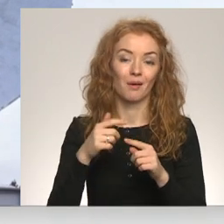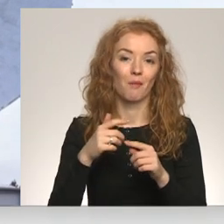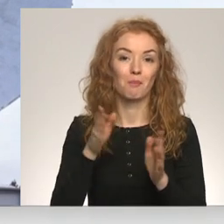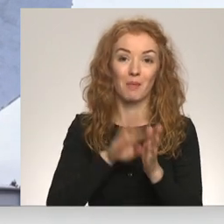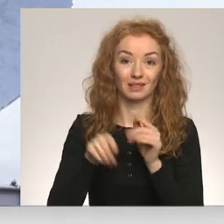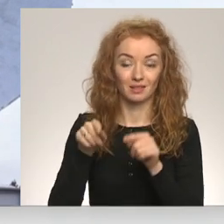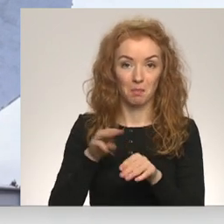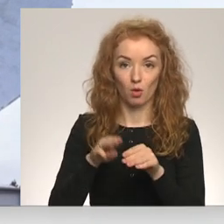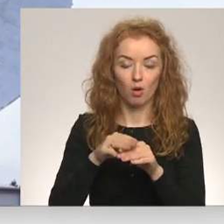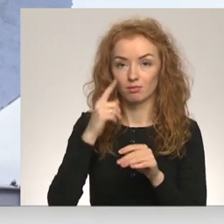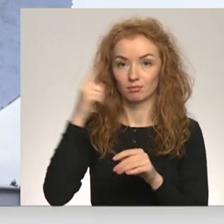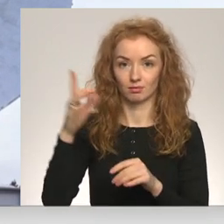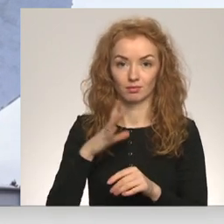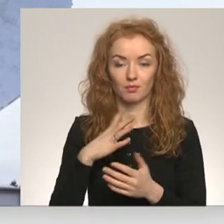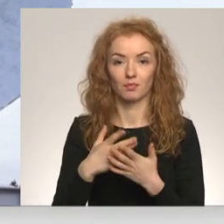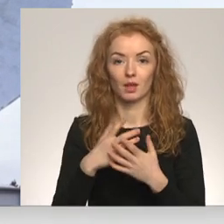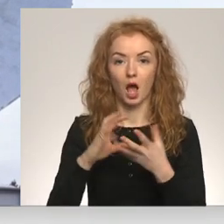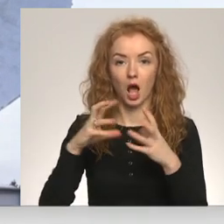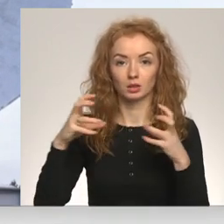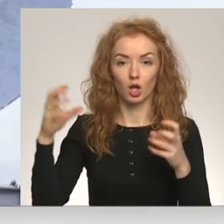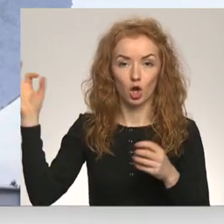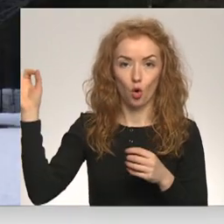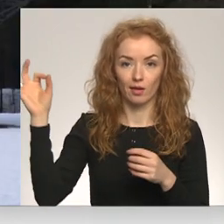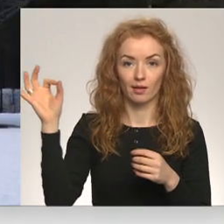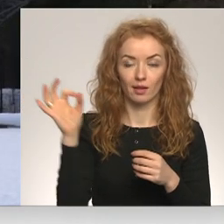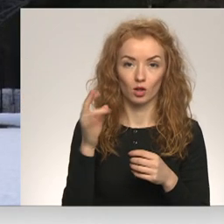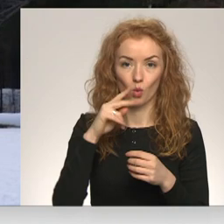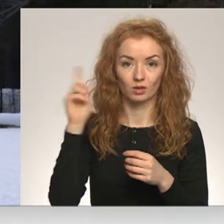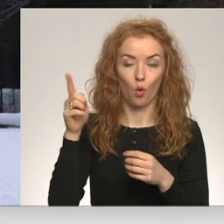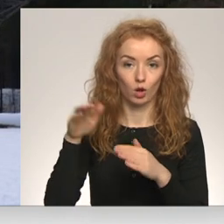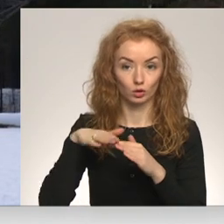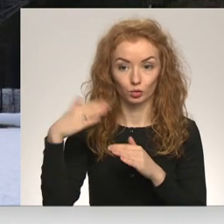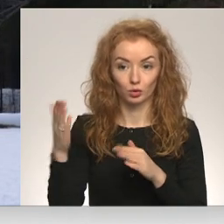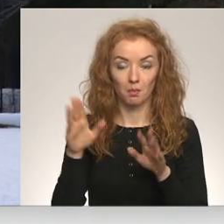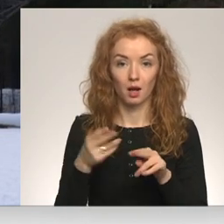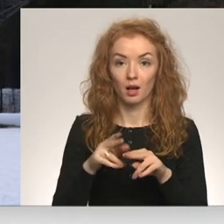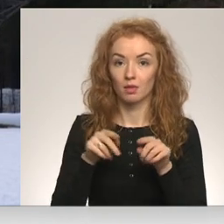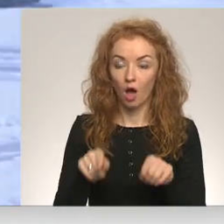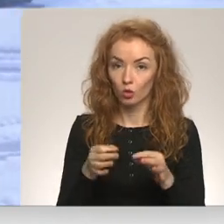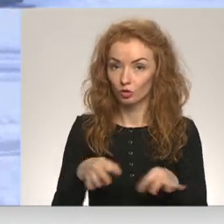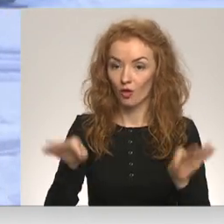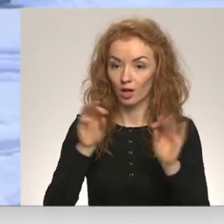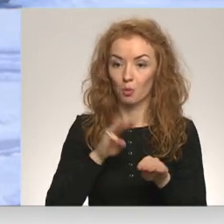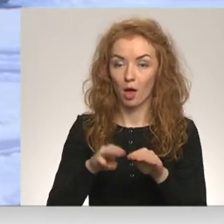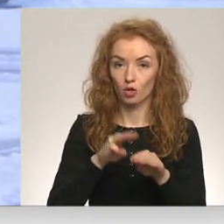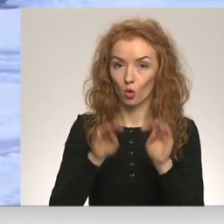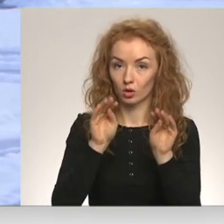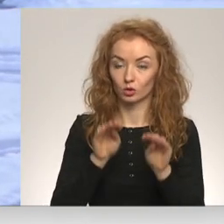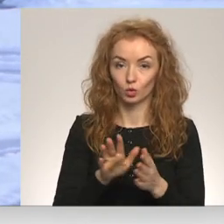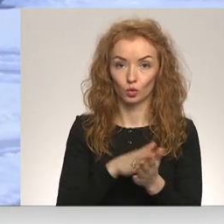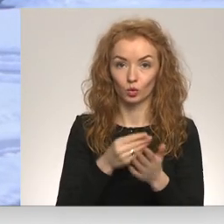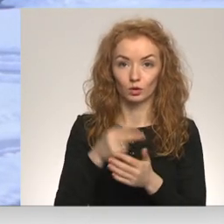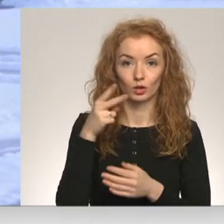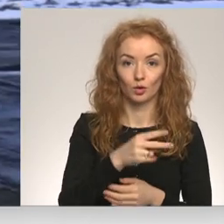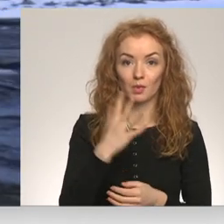redzami. Piemēram, asteroidi, kas lido no Saules puses. Par šādu visai cilvēcei svarīgu metožu izstrādi kopš